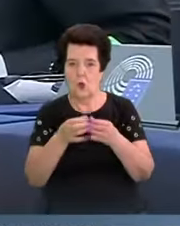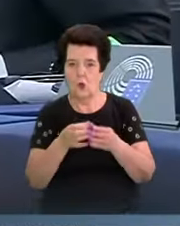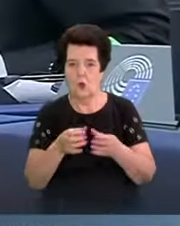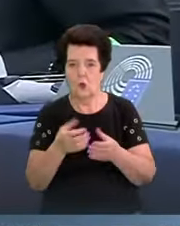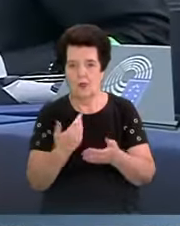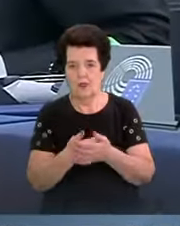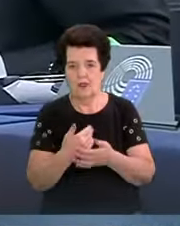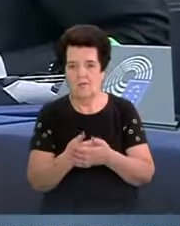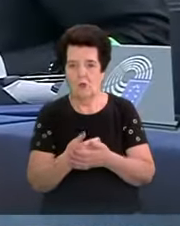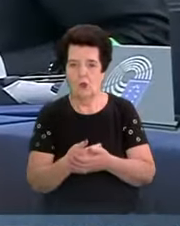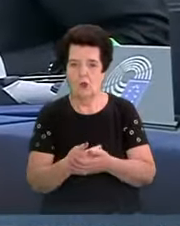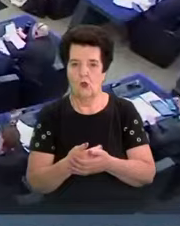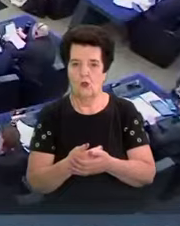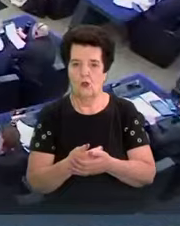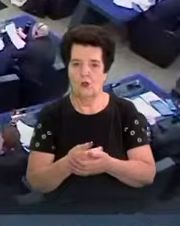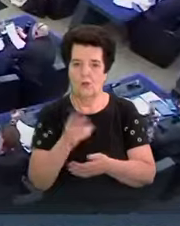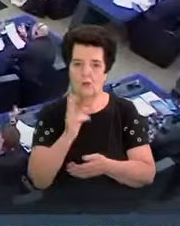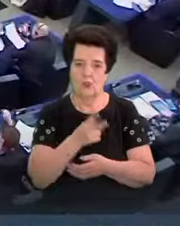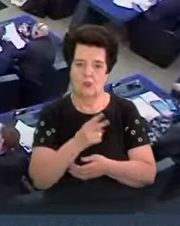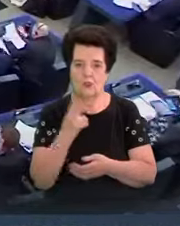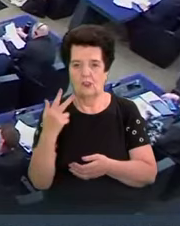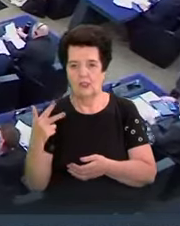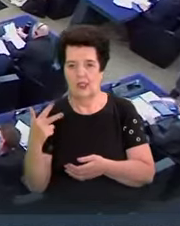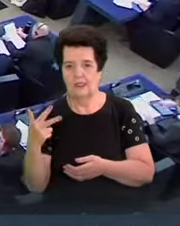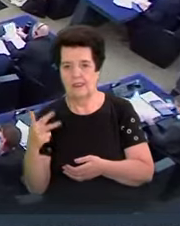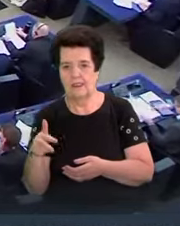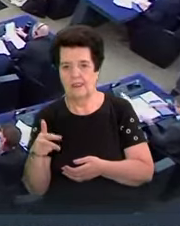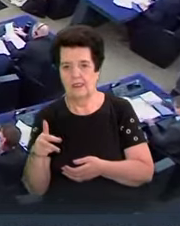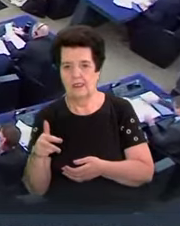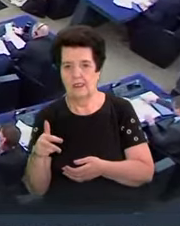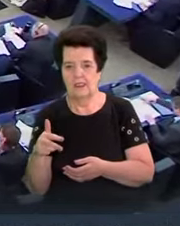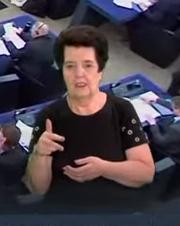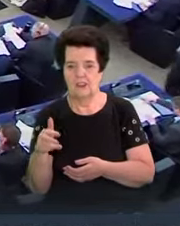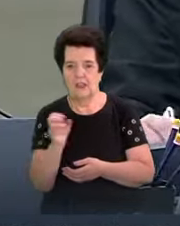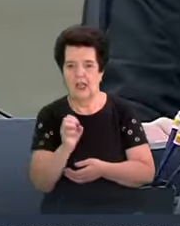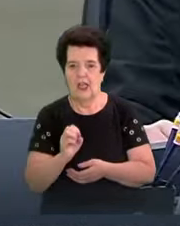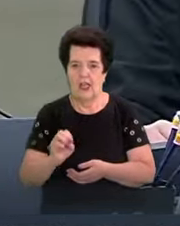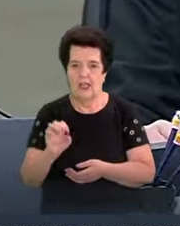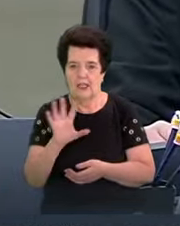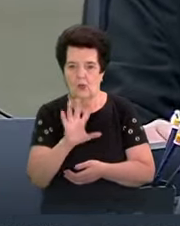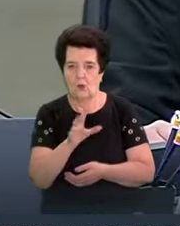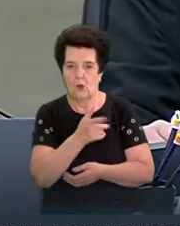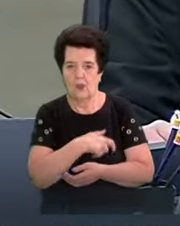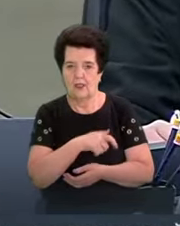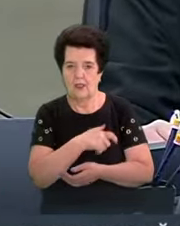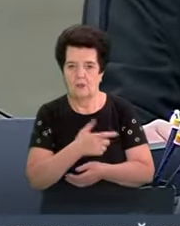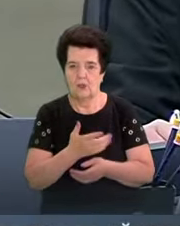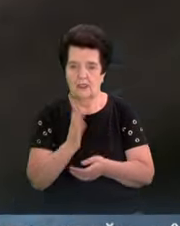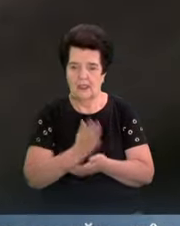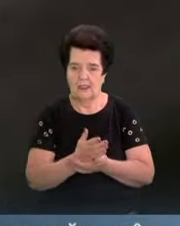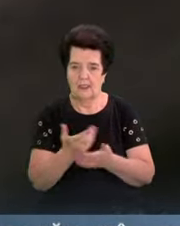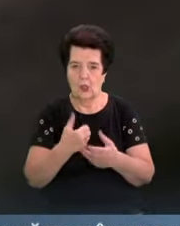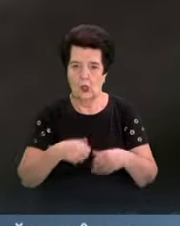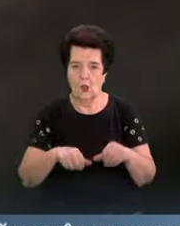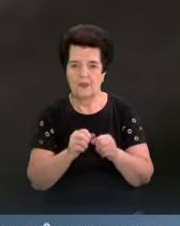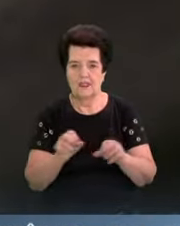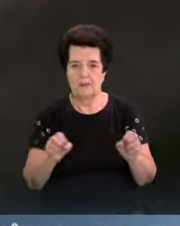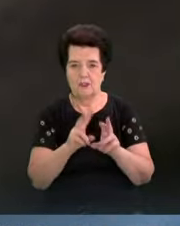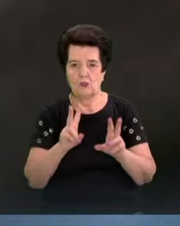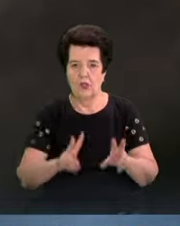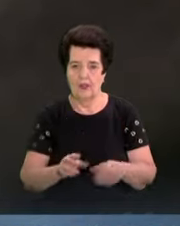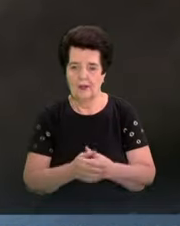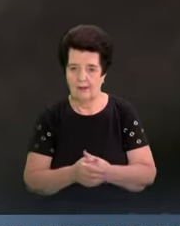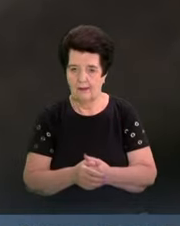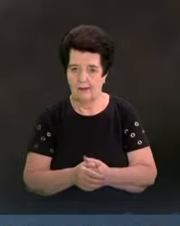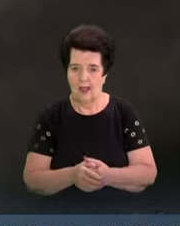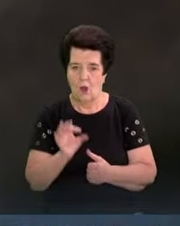vreo între 20 și 30 de eurodeputați fac parte dintr-o comisie specială,